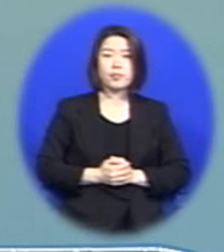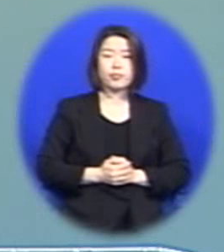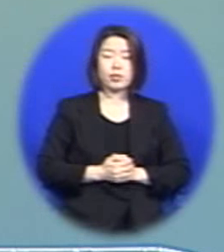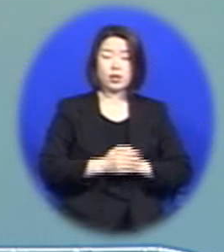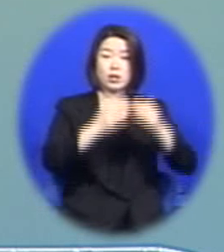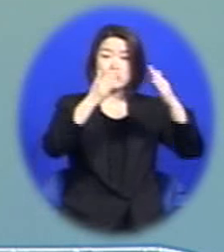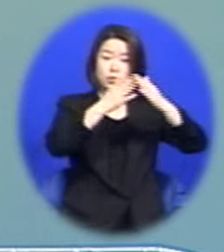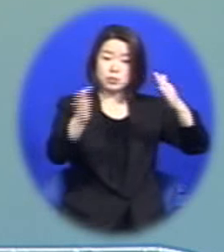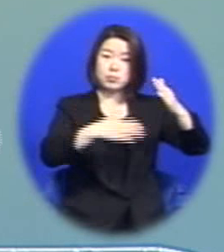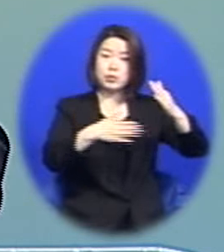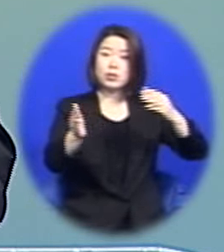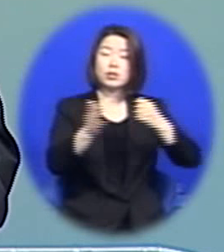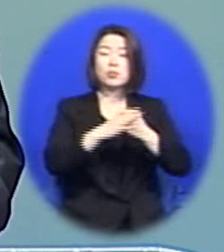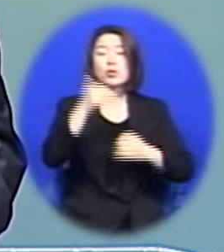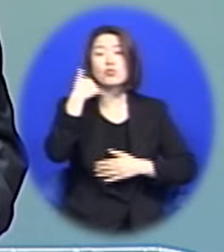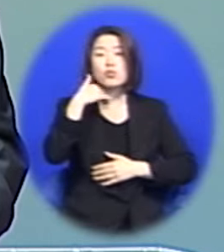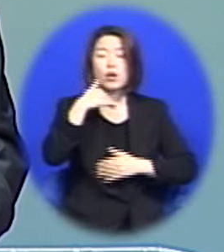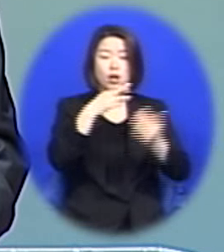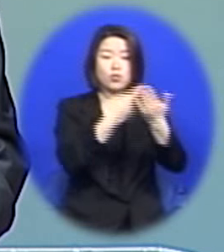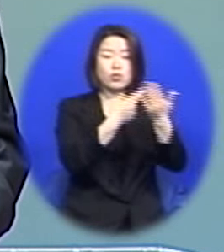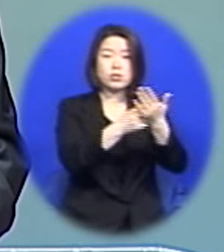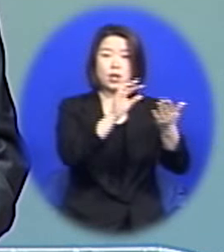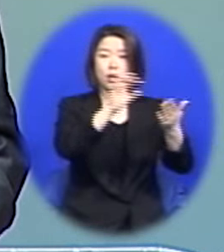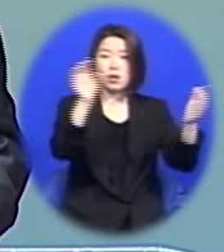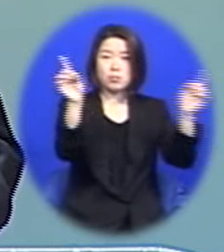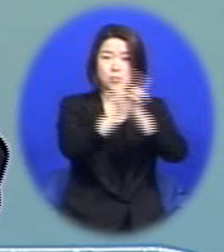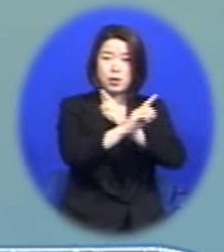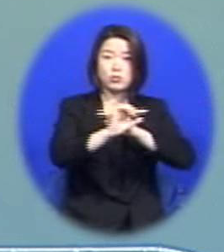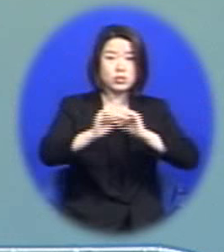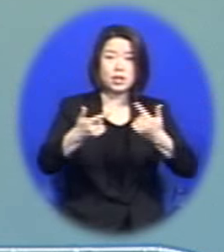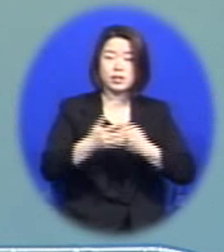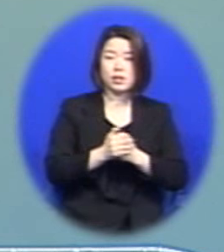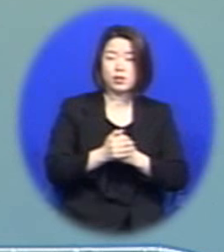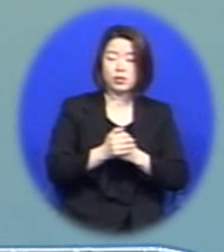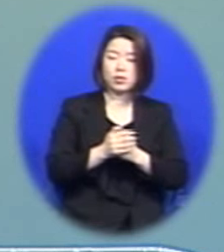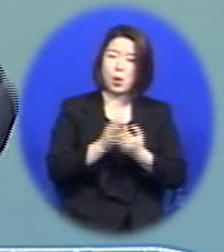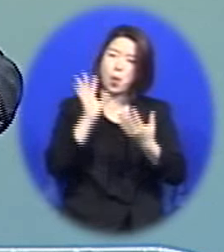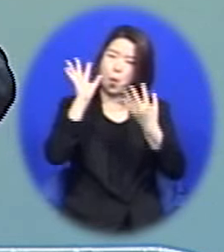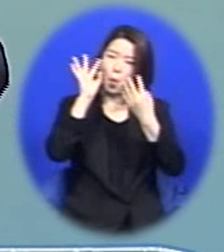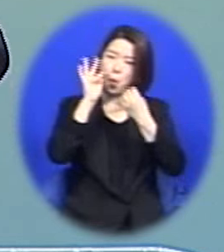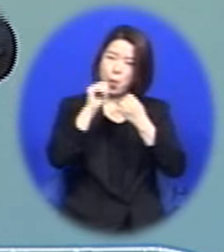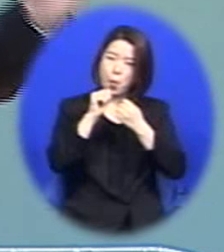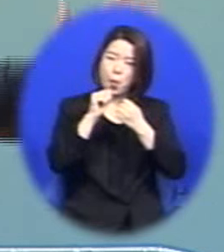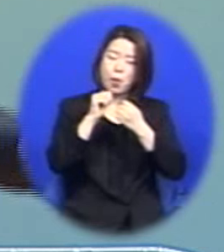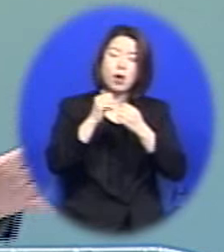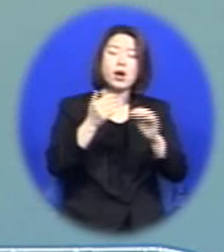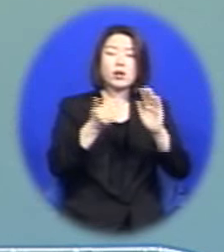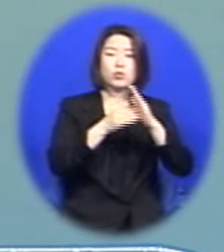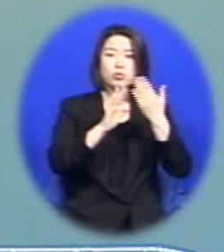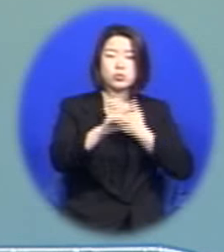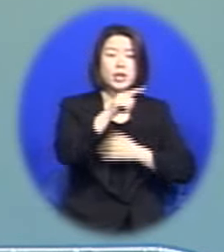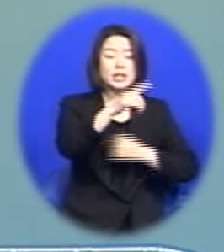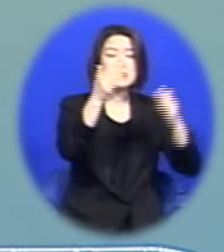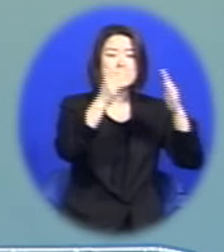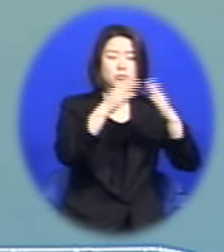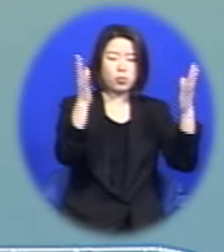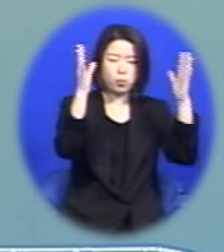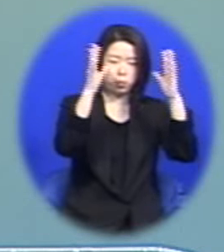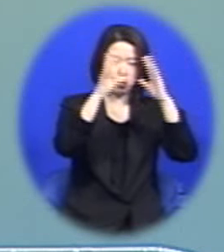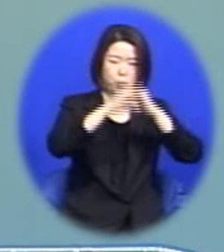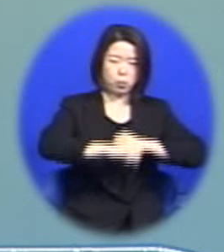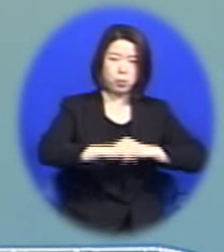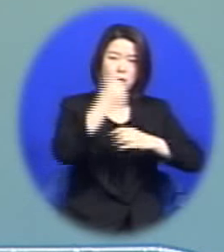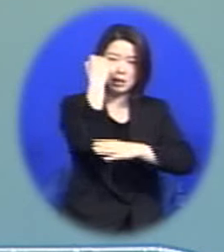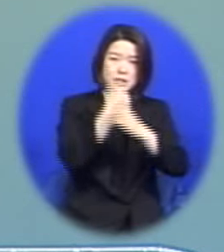빈집 이니까 누가 유리장 갈지 않죠 그리고 얼마 지나지 않으면 그 집안을 완전히 폐허가 된 다는거